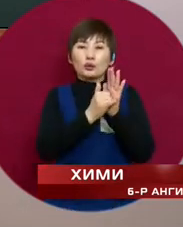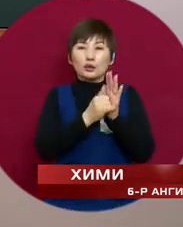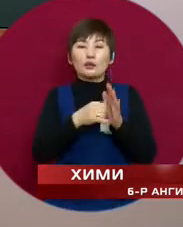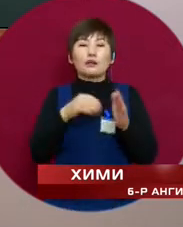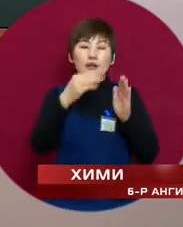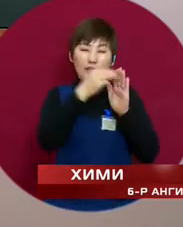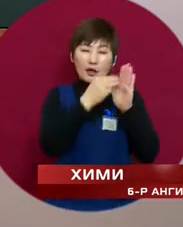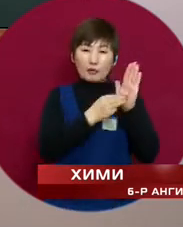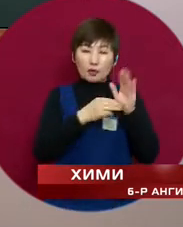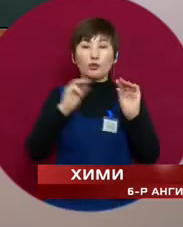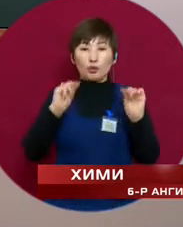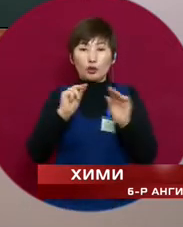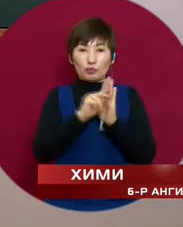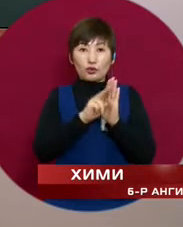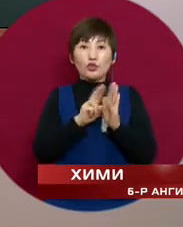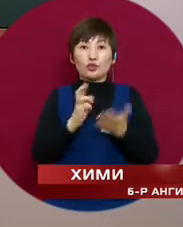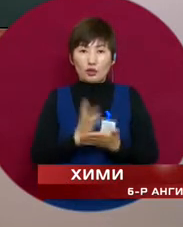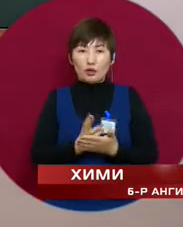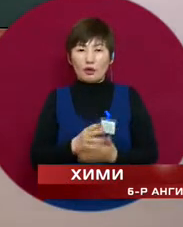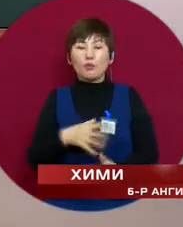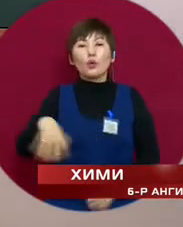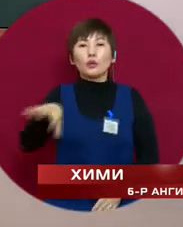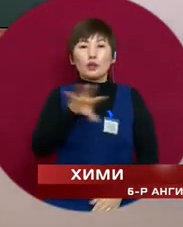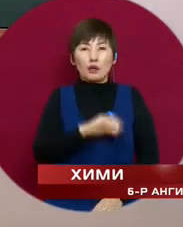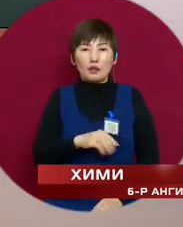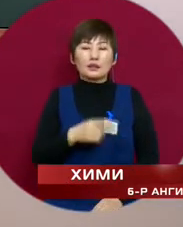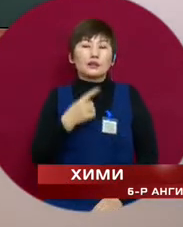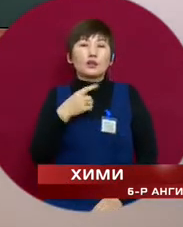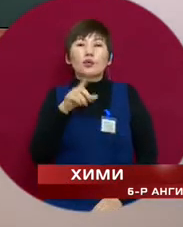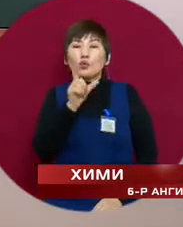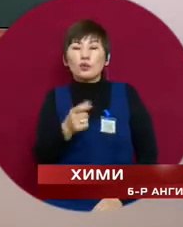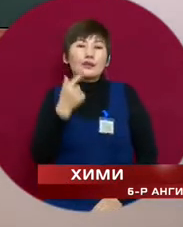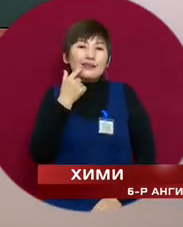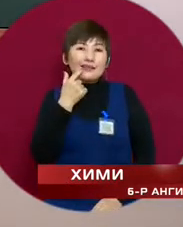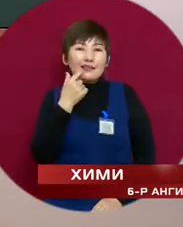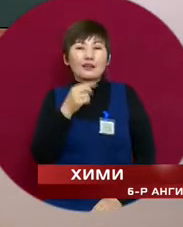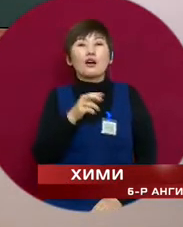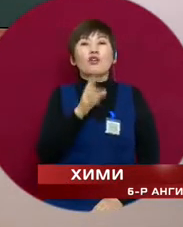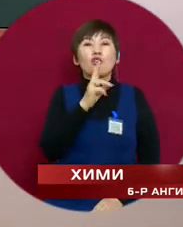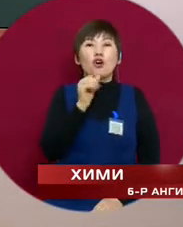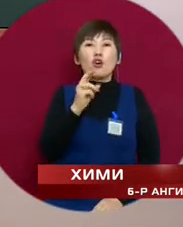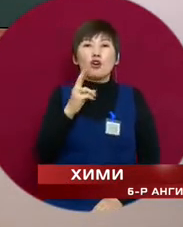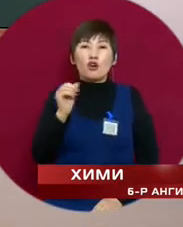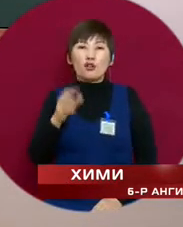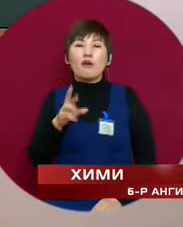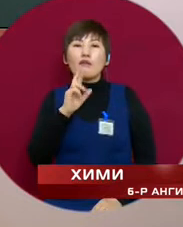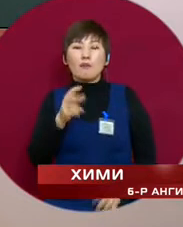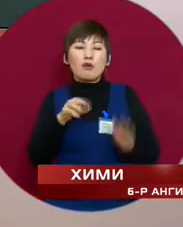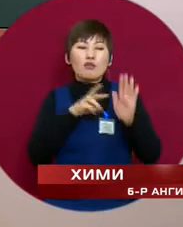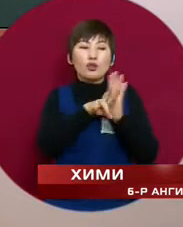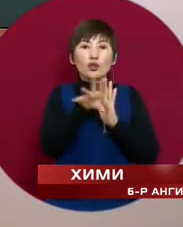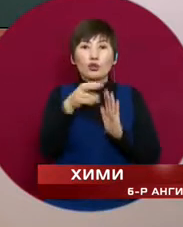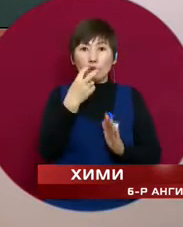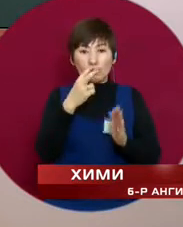янзаар тайлбарлах боломжтой. Тэгвэл бүгдээрээ хүний шүдэнд Coca-Cola хэрхэн нөлөөлдгийг харуулсан бичлэг